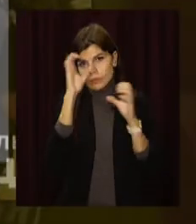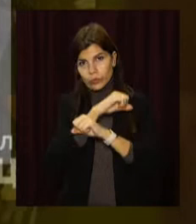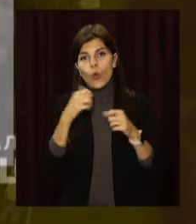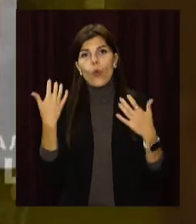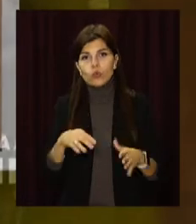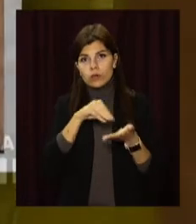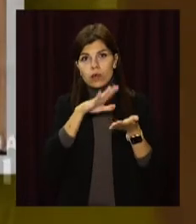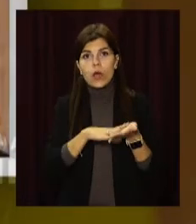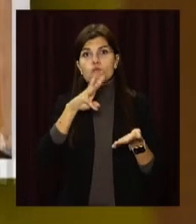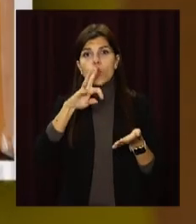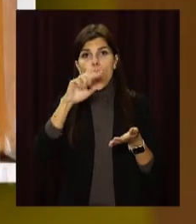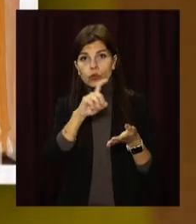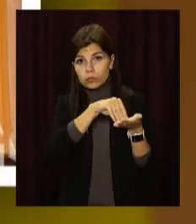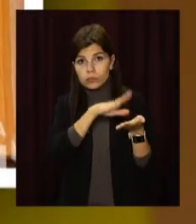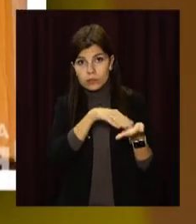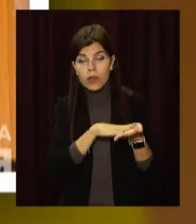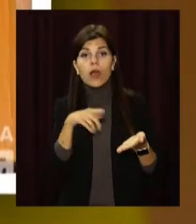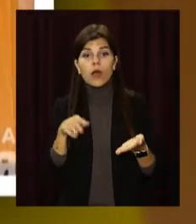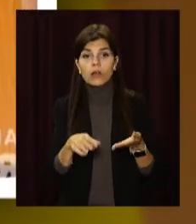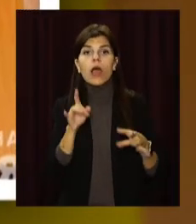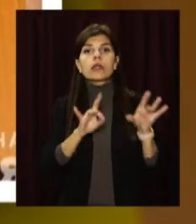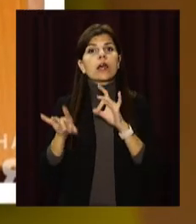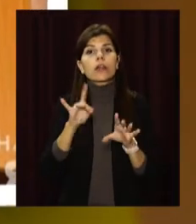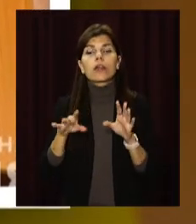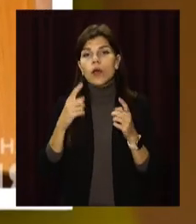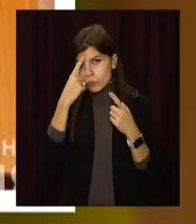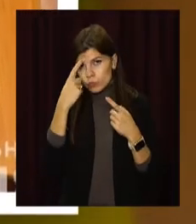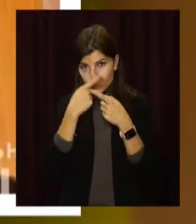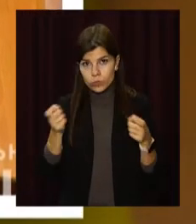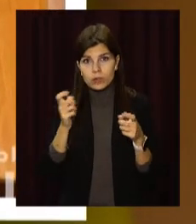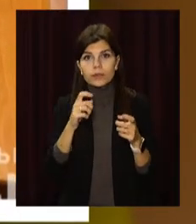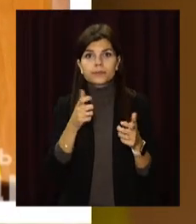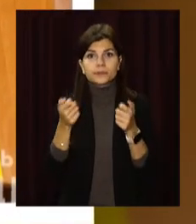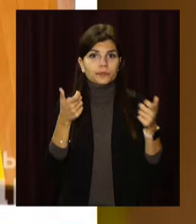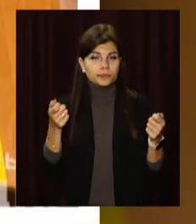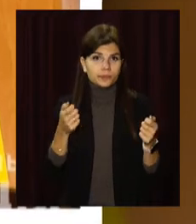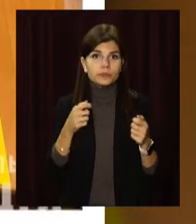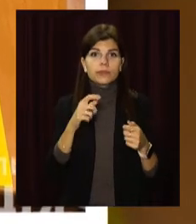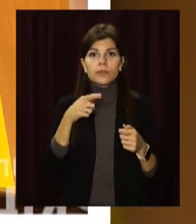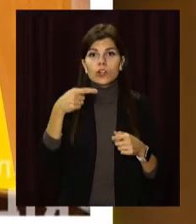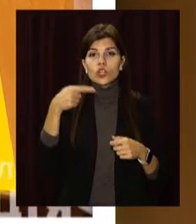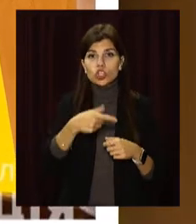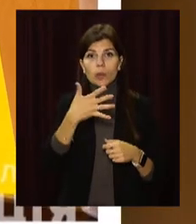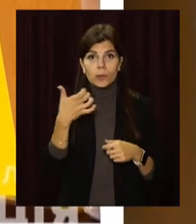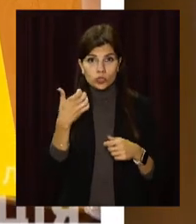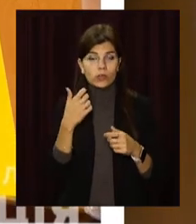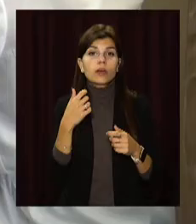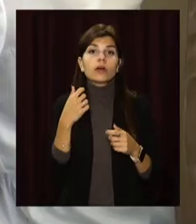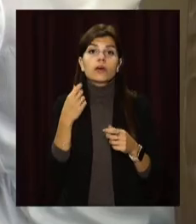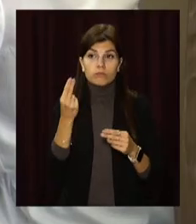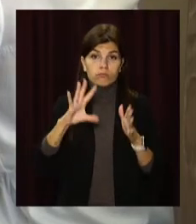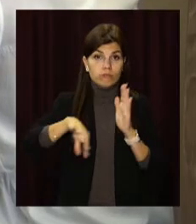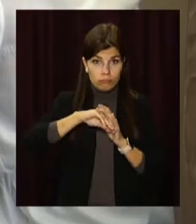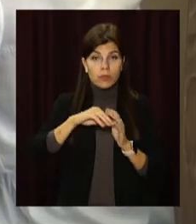електронної системи МОЗ. Свої послуги рекламувала, розсилаючи повідомлення в месенджерах. За 1500 гривень пропонувала документ